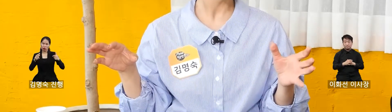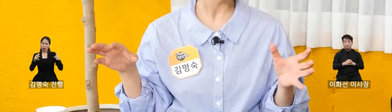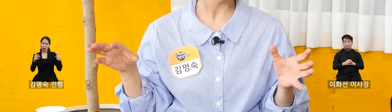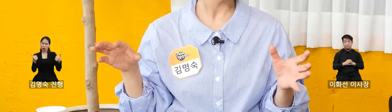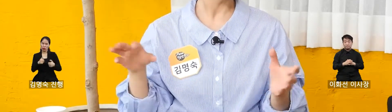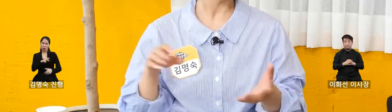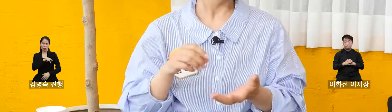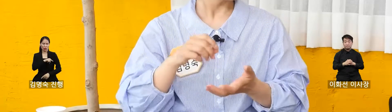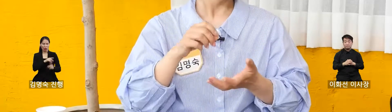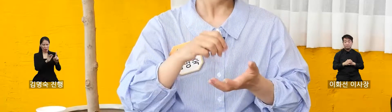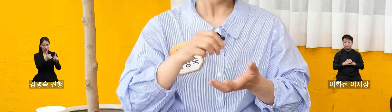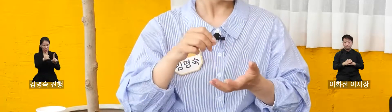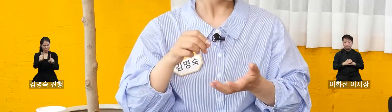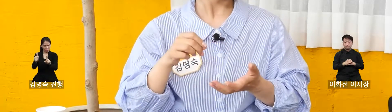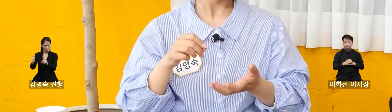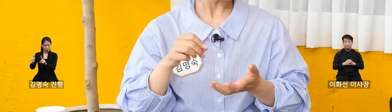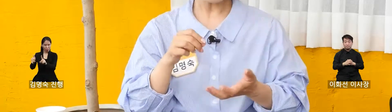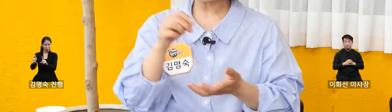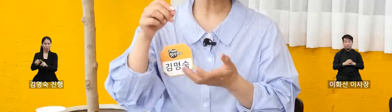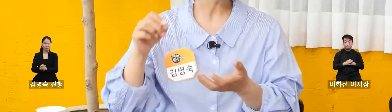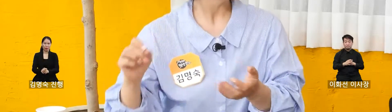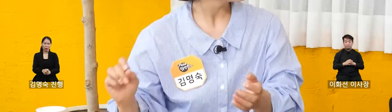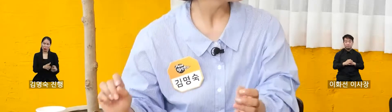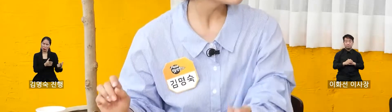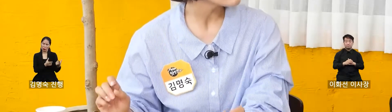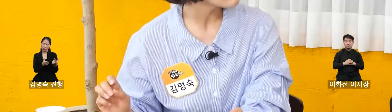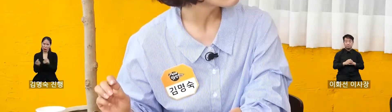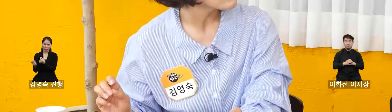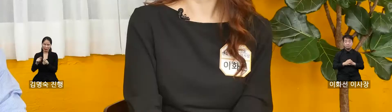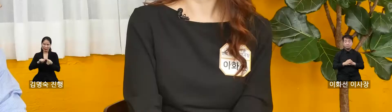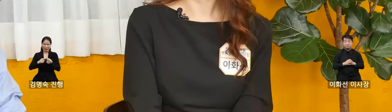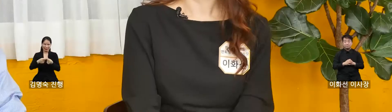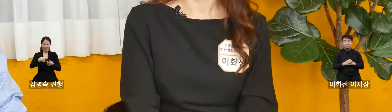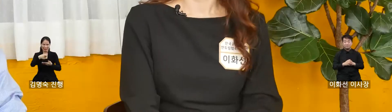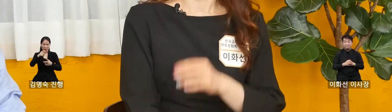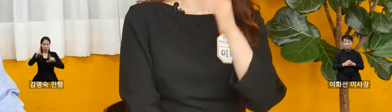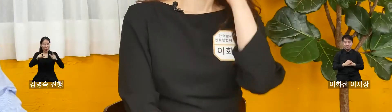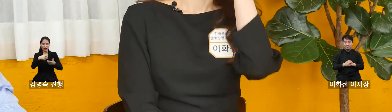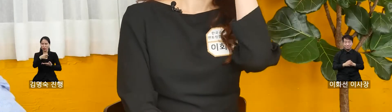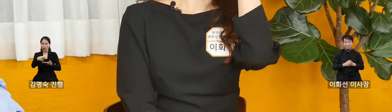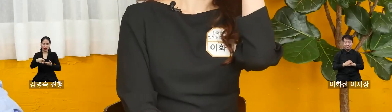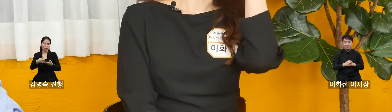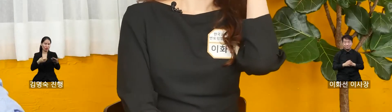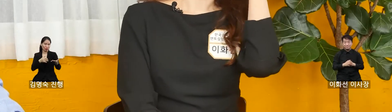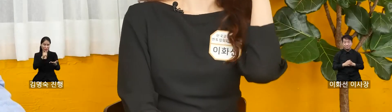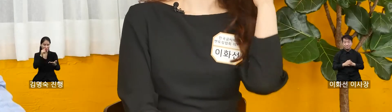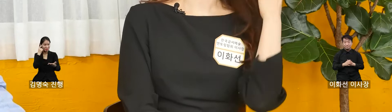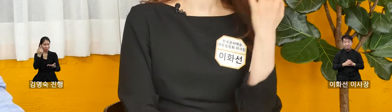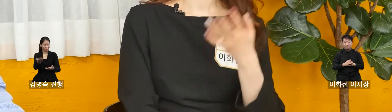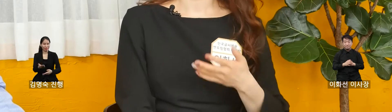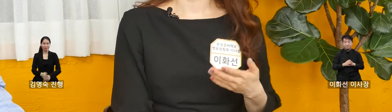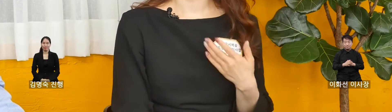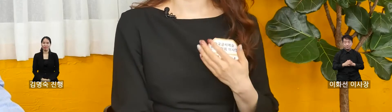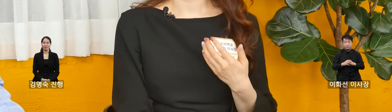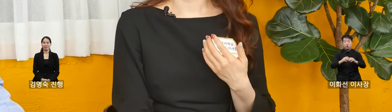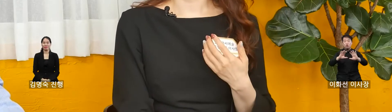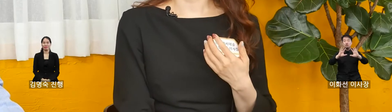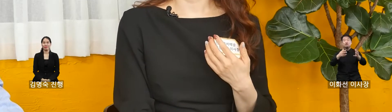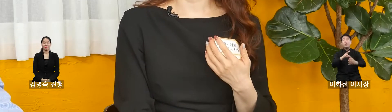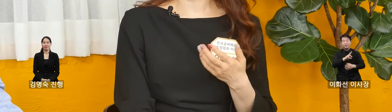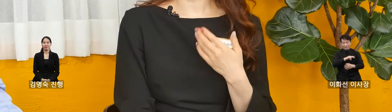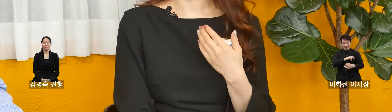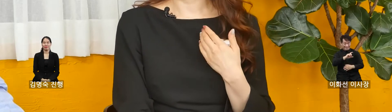한 분을 와 똑같은 글씨체로 써주셨나요? 그 국회의원들 이름을 쓸